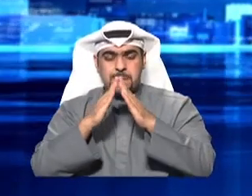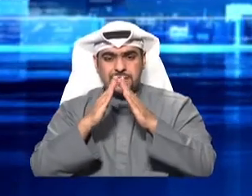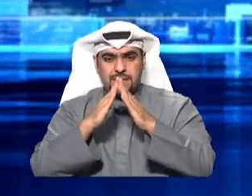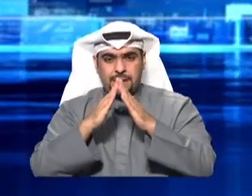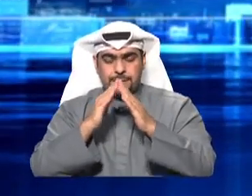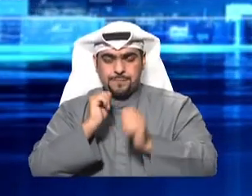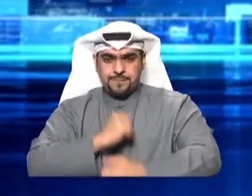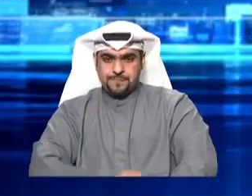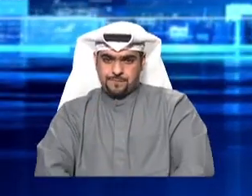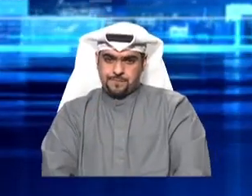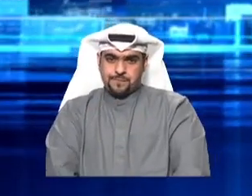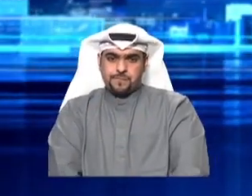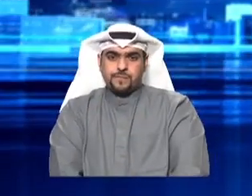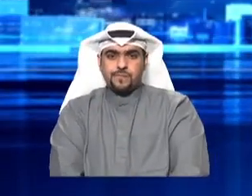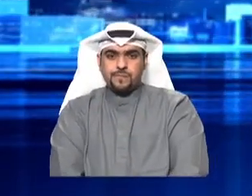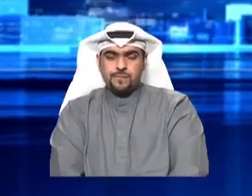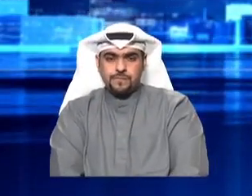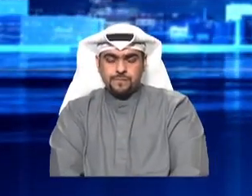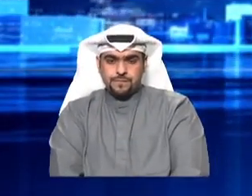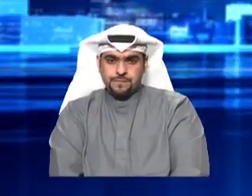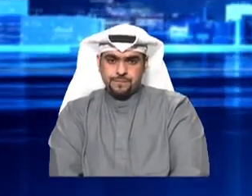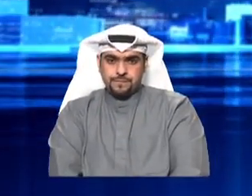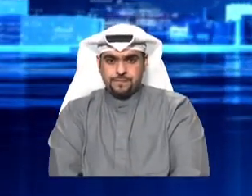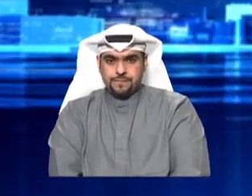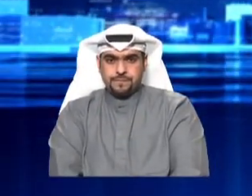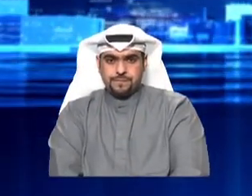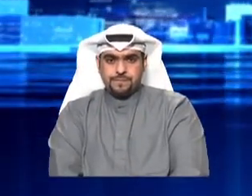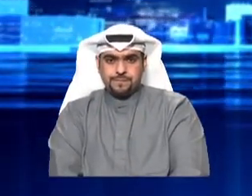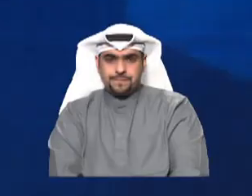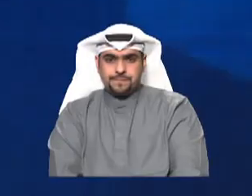وأن لا يري فخامته مكروها بعزيز.